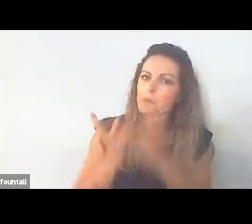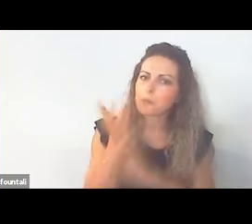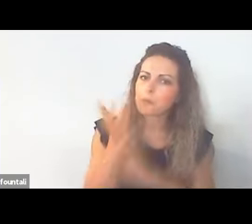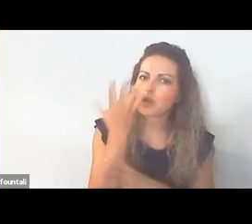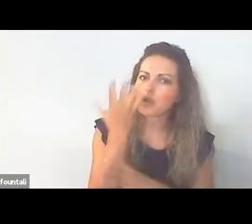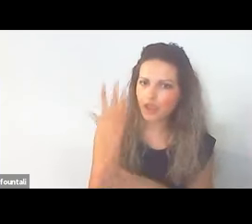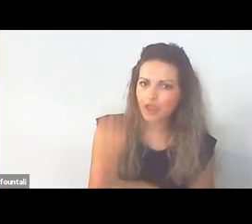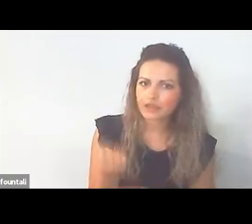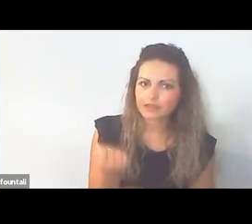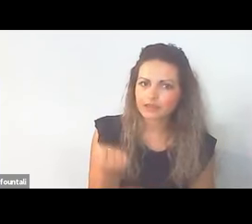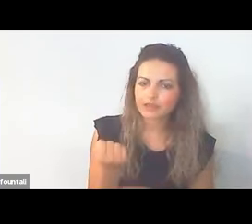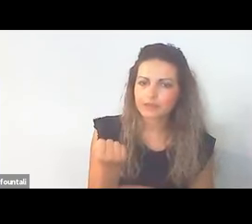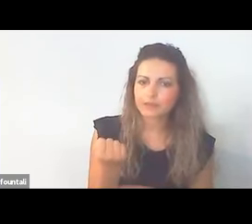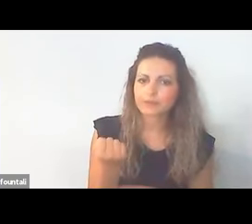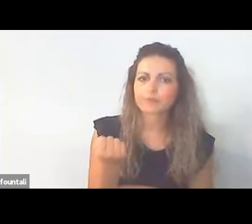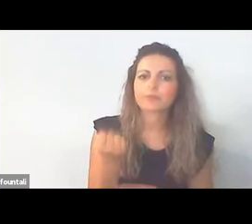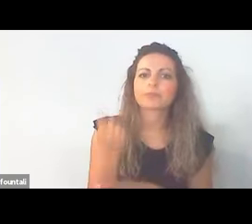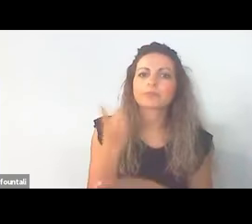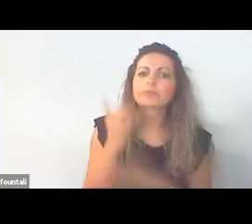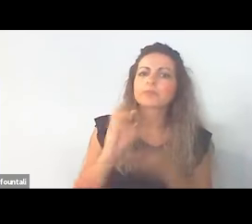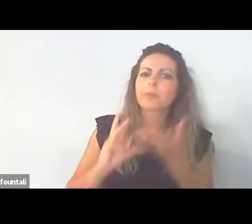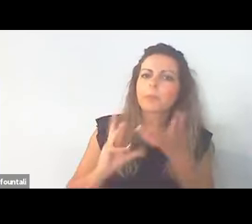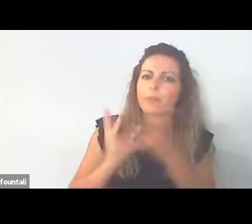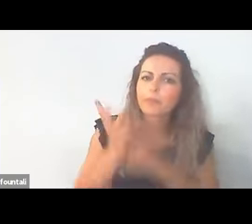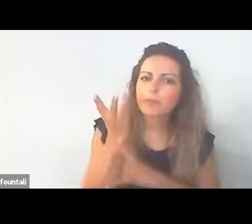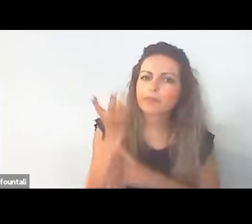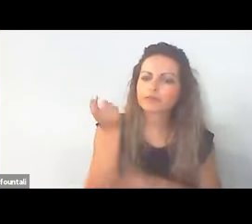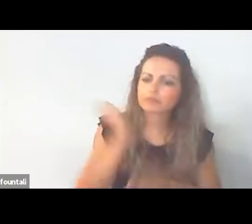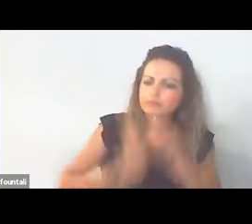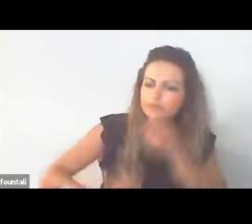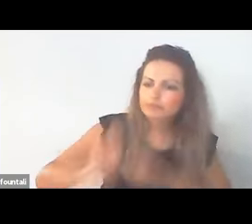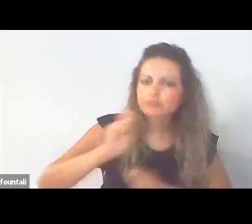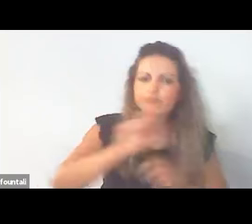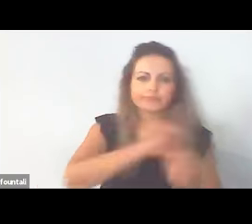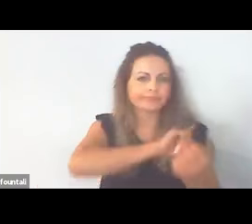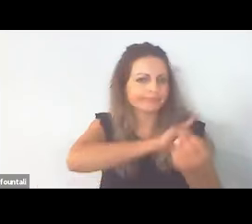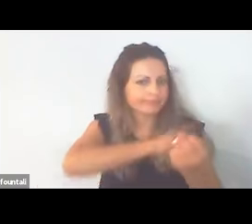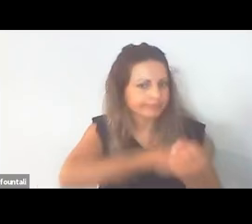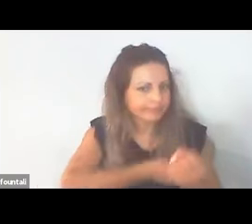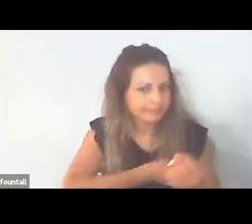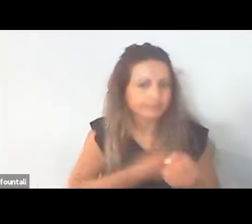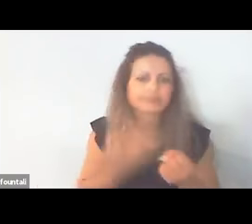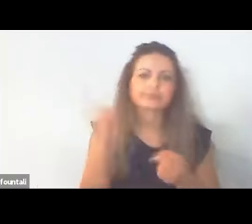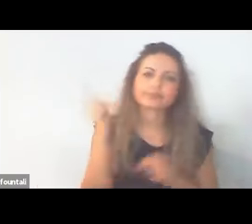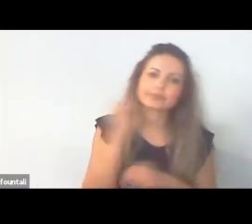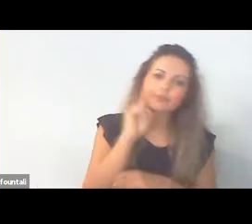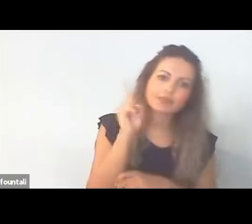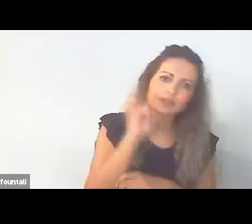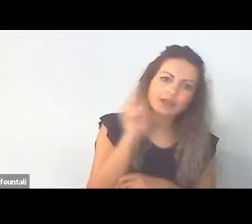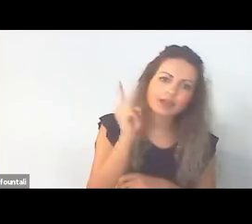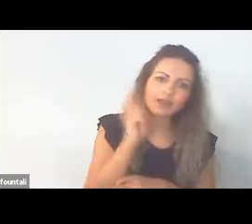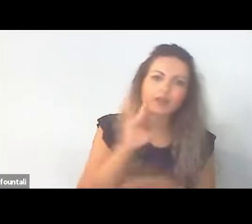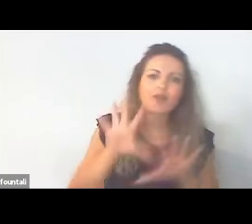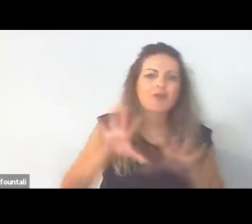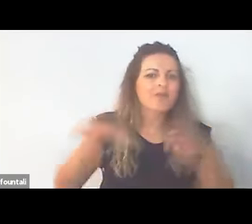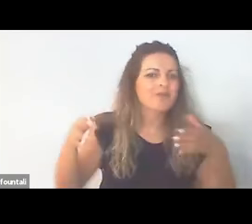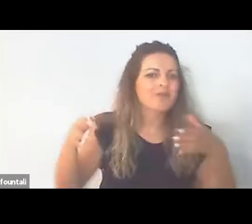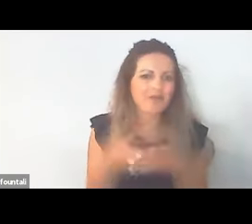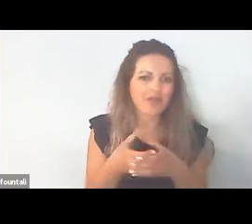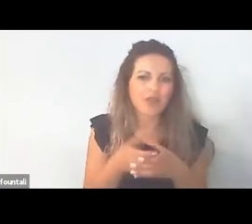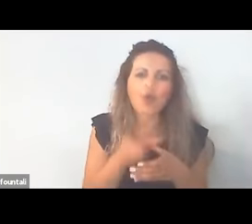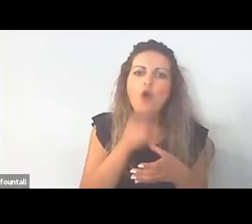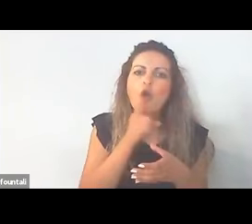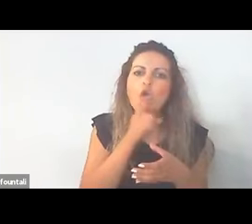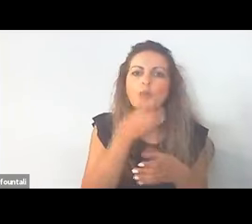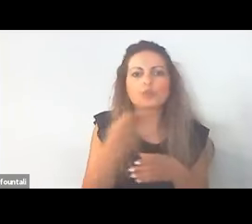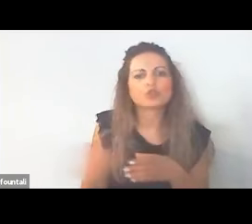την ανάπτυξη, τη δημιουργία αλλά και την ενδυνάμωση γυναικείων συλλογικοτήτων και φεμινιστικών συλλογικοτήτων, όπως και συλλογικοτήτων ΛΑΤ και